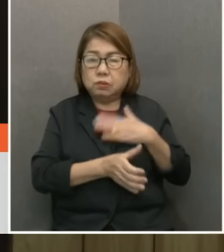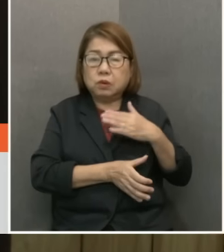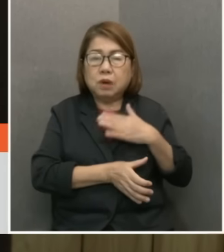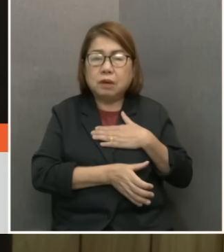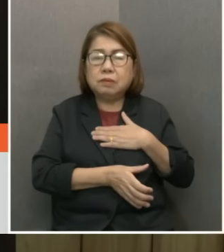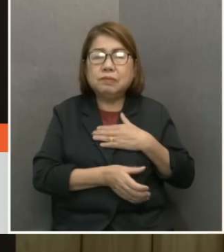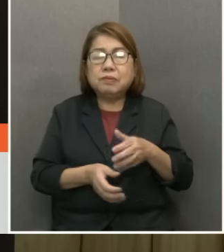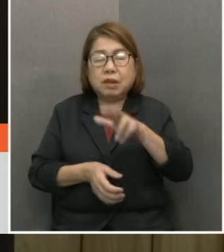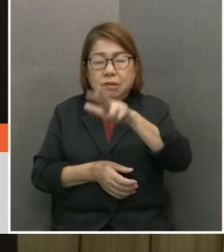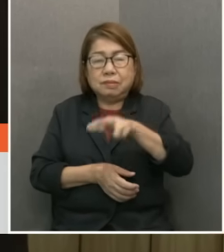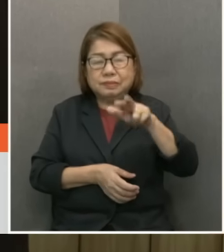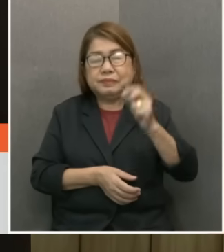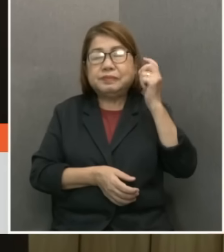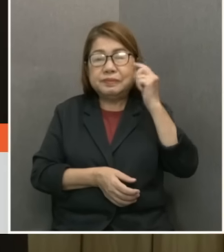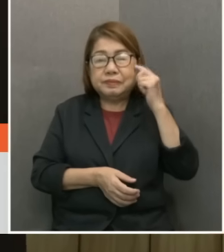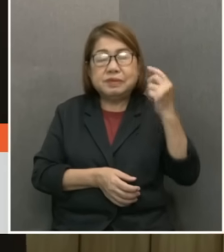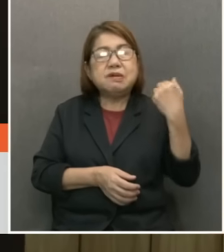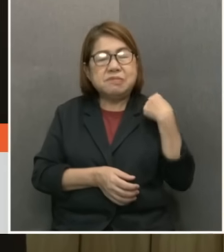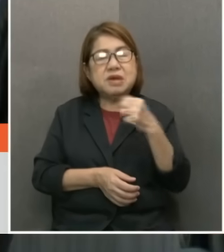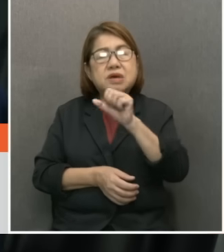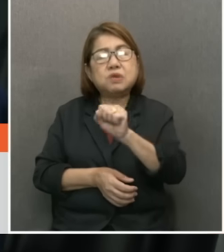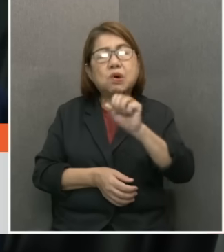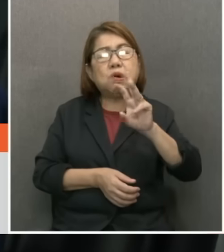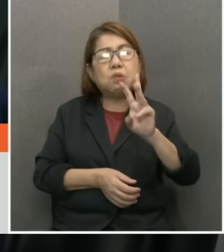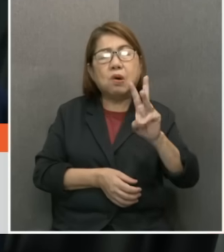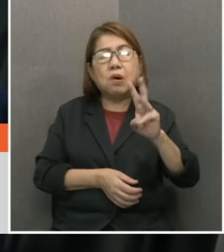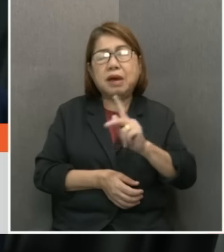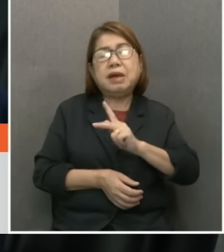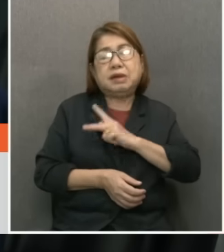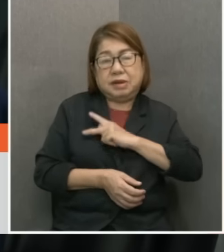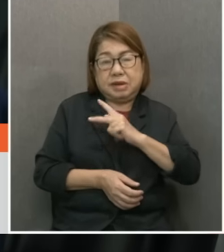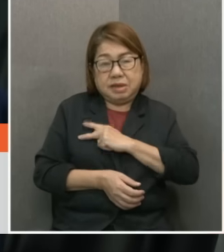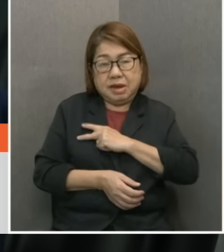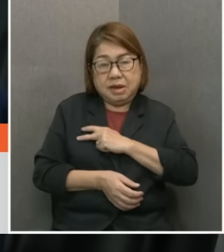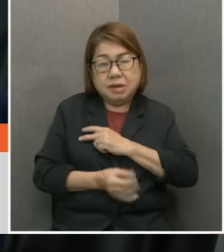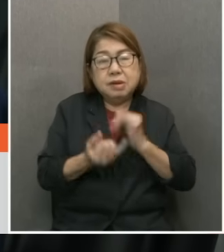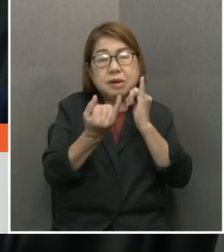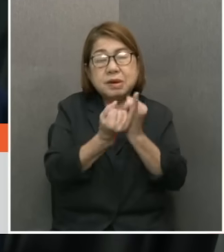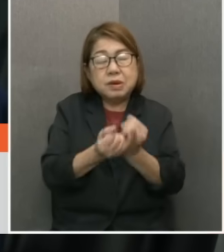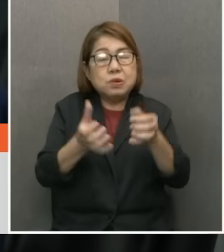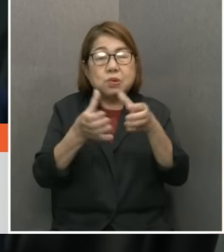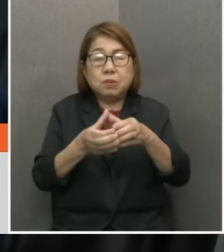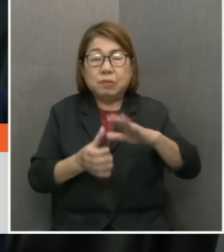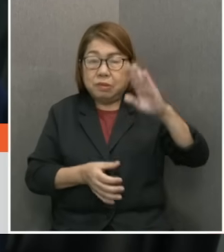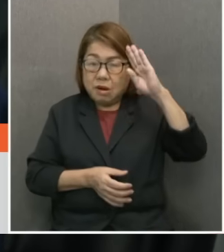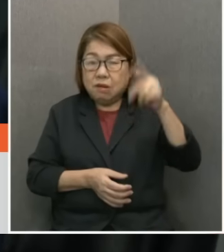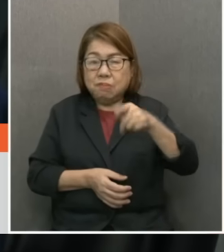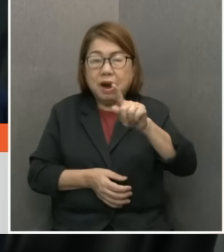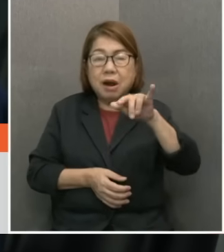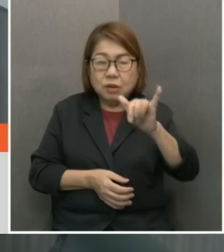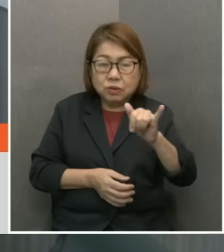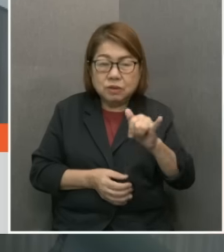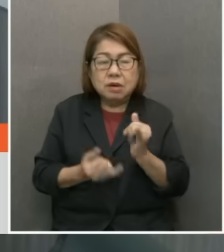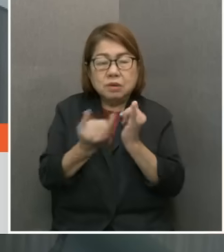ว่าก็ต้องมีสวที่มีความเกรงใจไม่ว่าจะเป็นสายของพลเอกประยุทธ์และพลเอกประวิตรและอยากให้พลัง